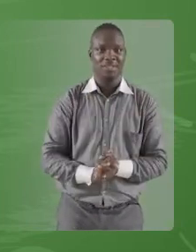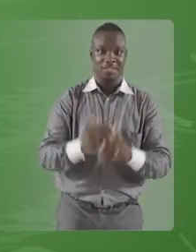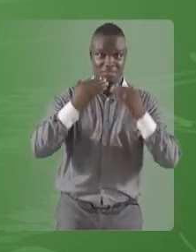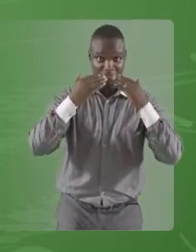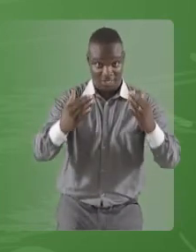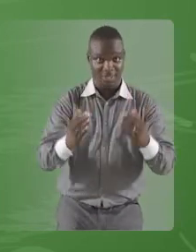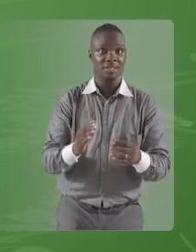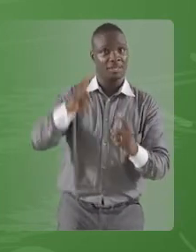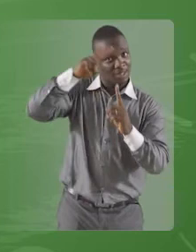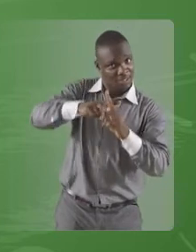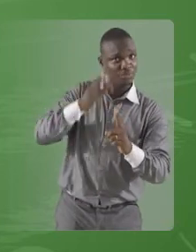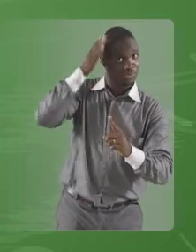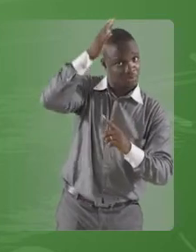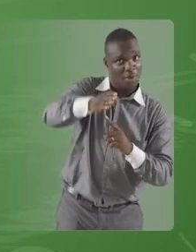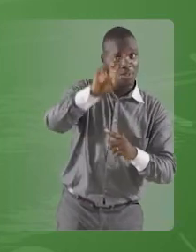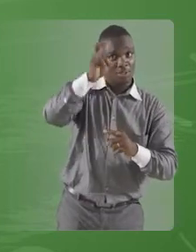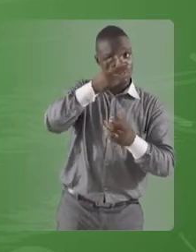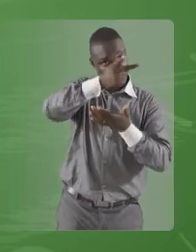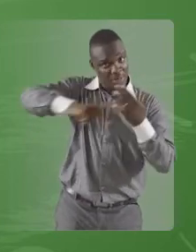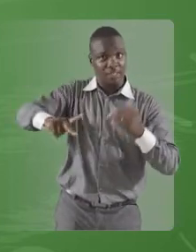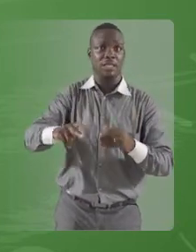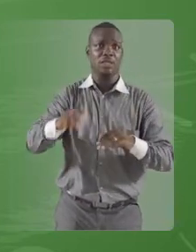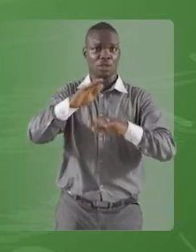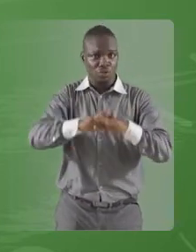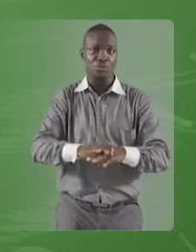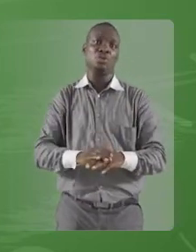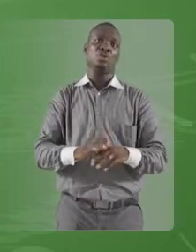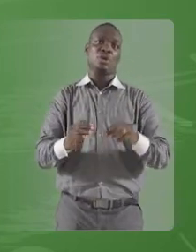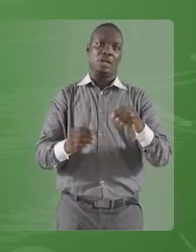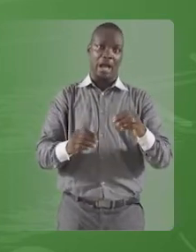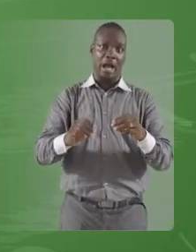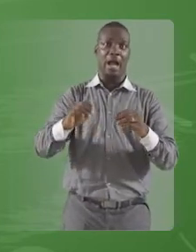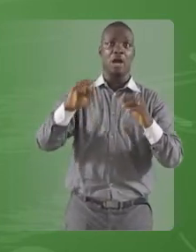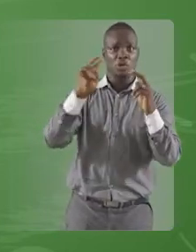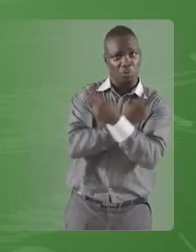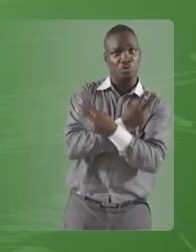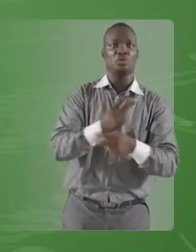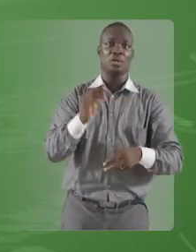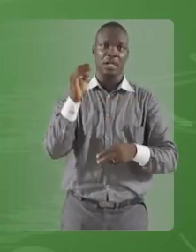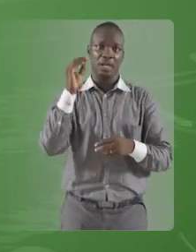donnons rendez-vous pour la deuxième partie sur la reproduction des plantes à fleurs.